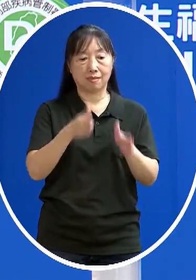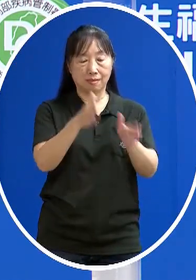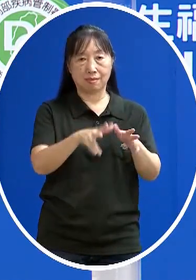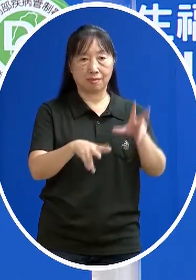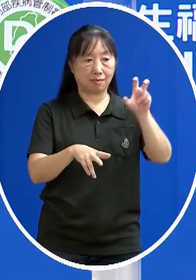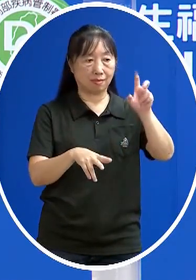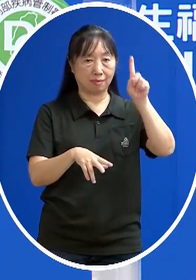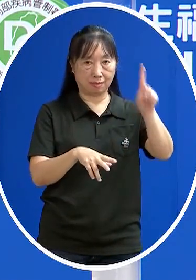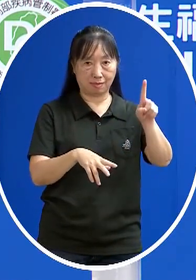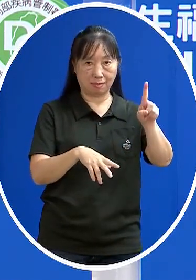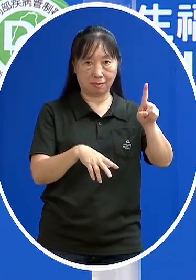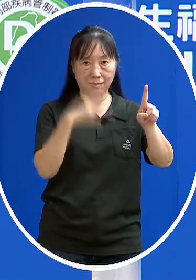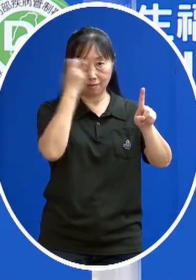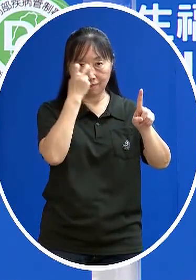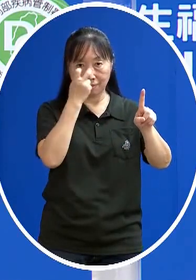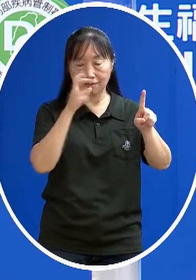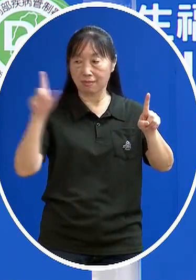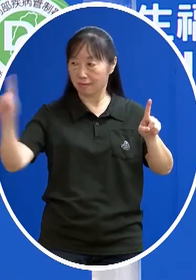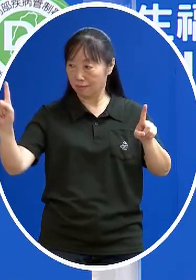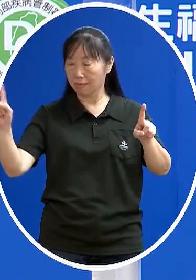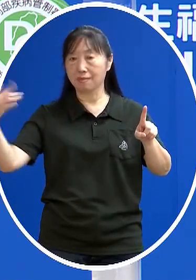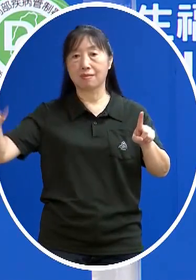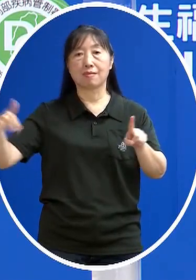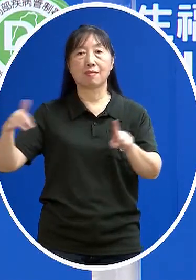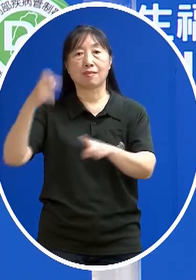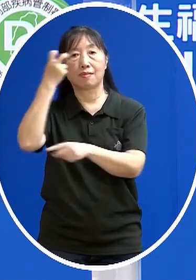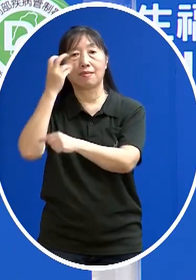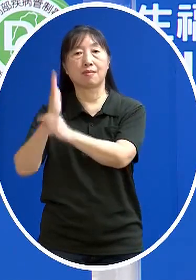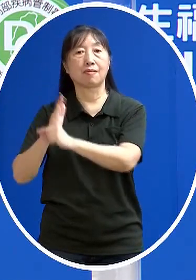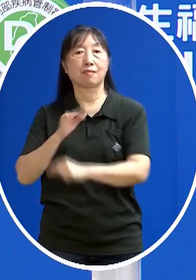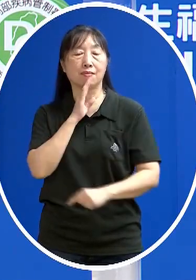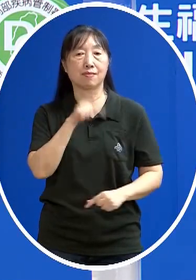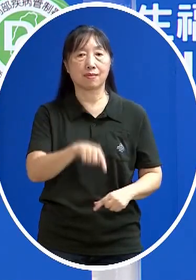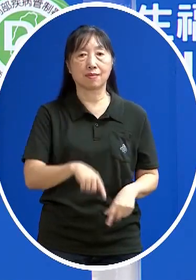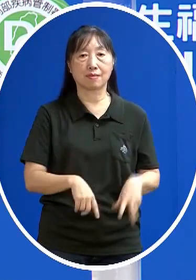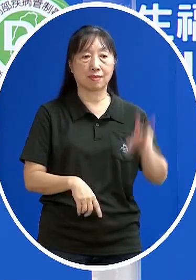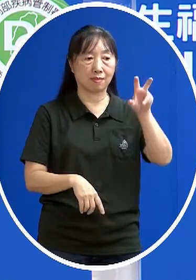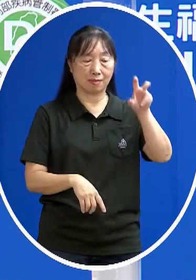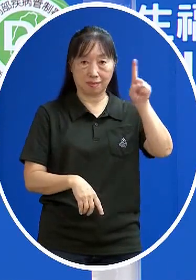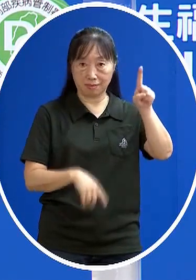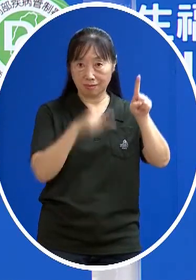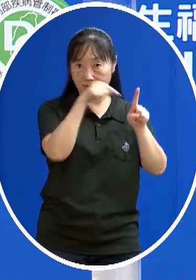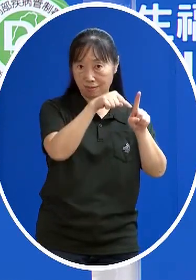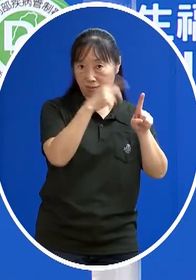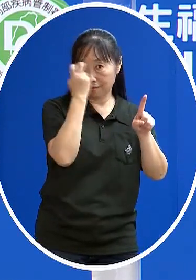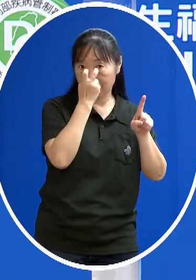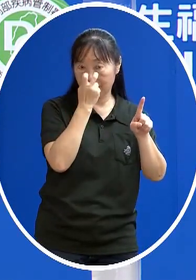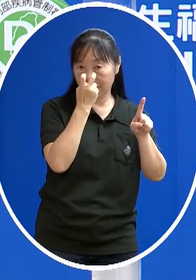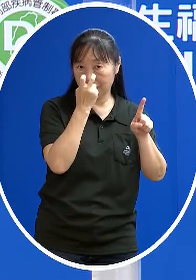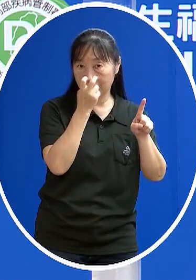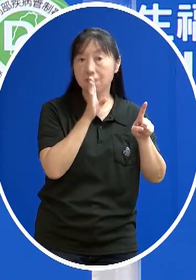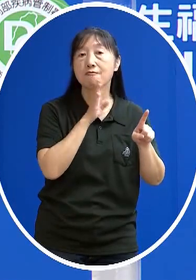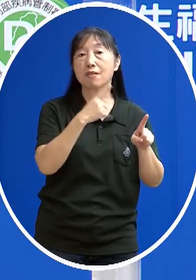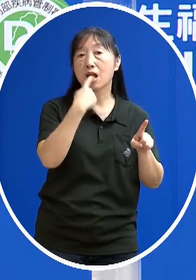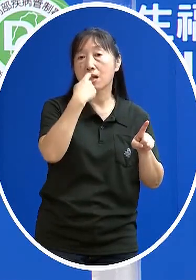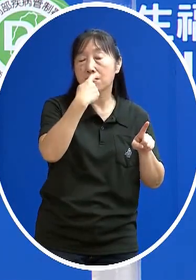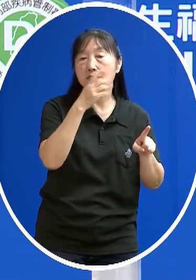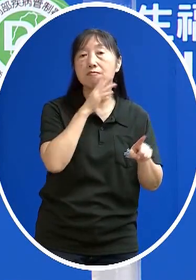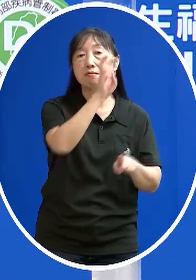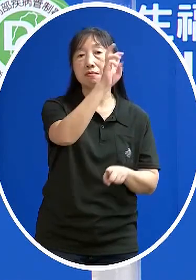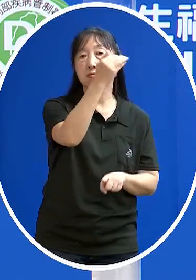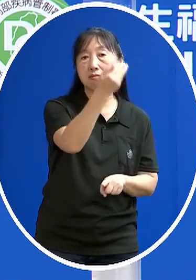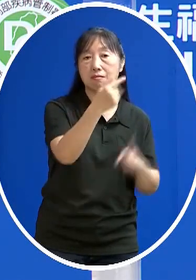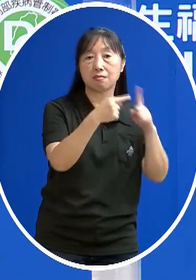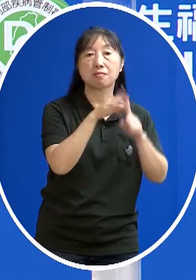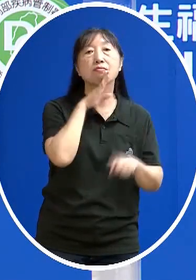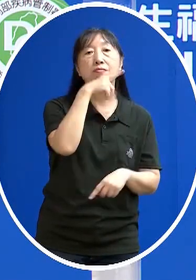71人，那1人还待采检，那71人目前有一个初步的结果，好，那在 PCR 有39人是